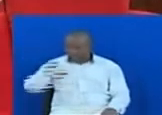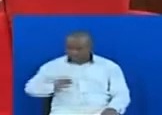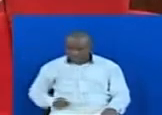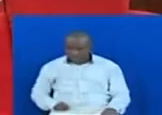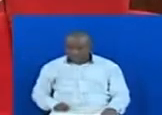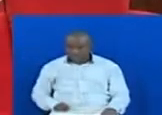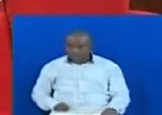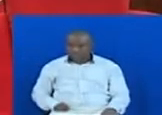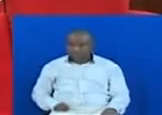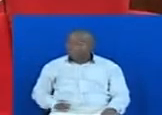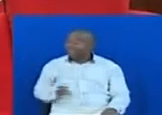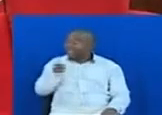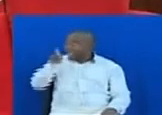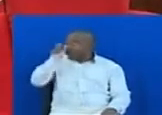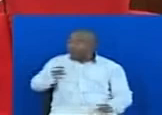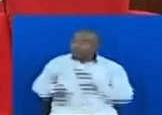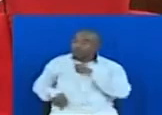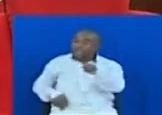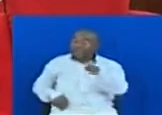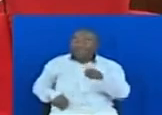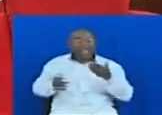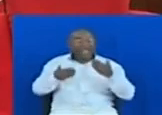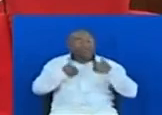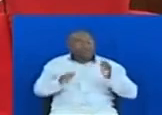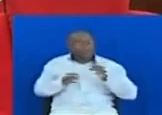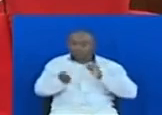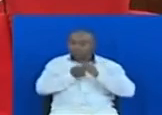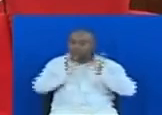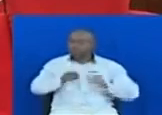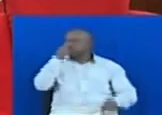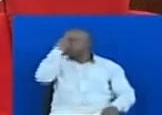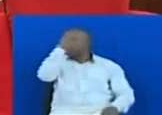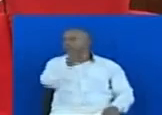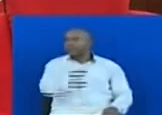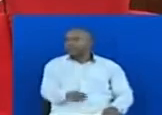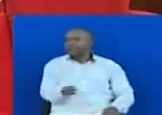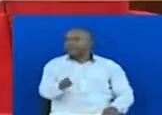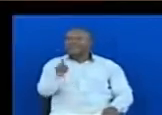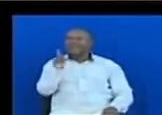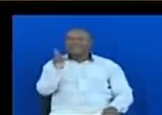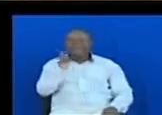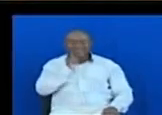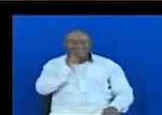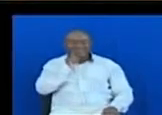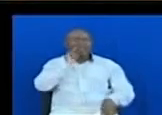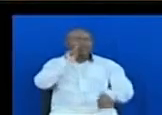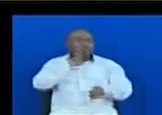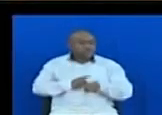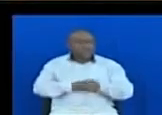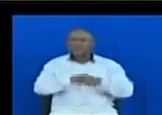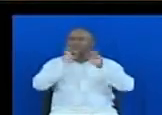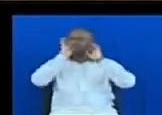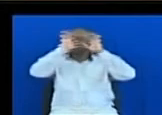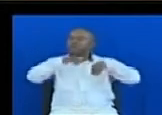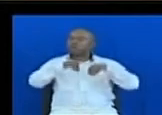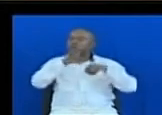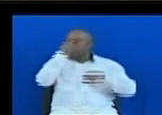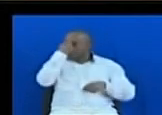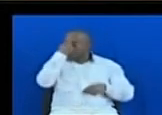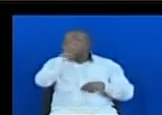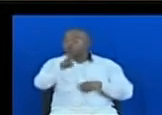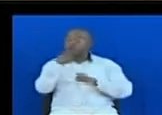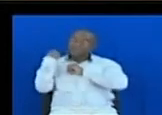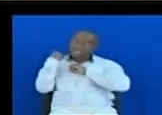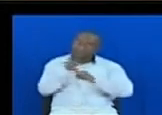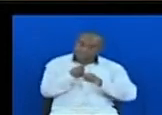hao mkileta mchezo hawaitaki mema Dodoma. Kila sawa na brandi kuna majambazi, maana yake wanawatisha watu wasiamini